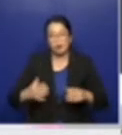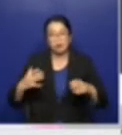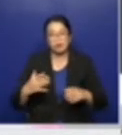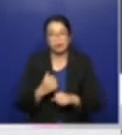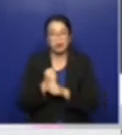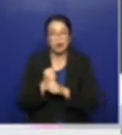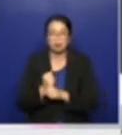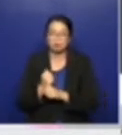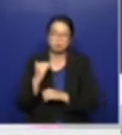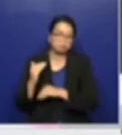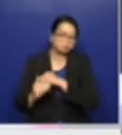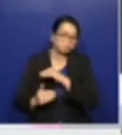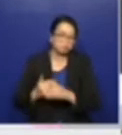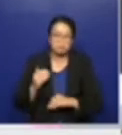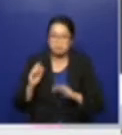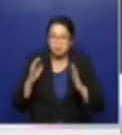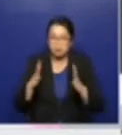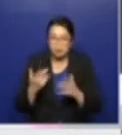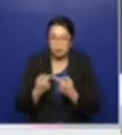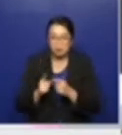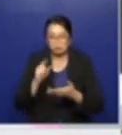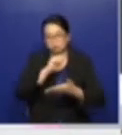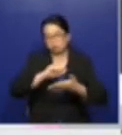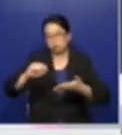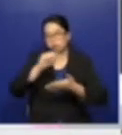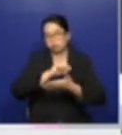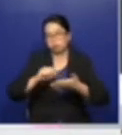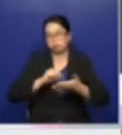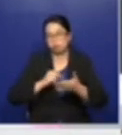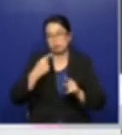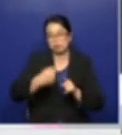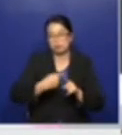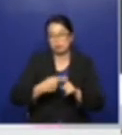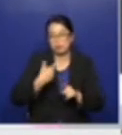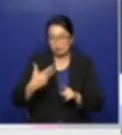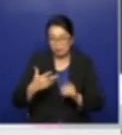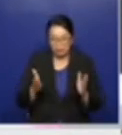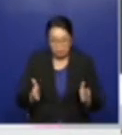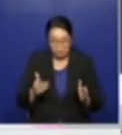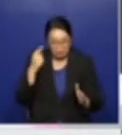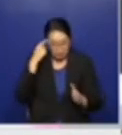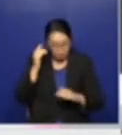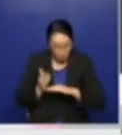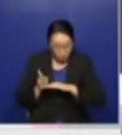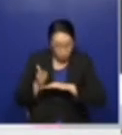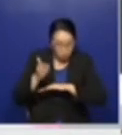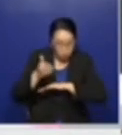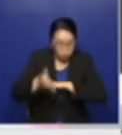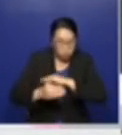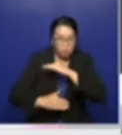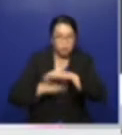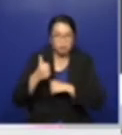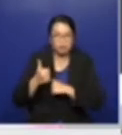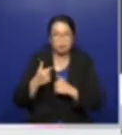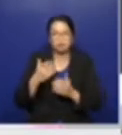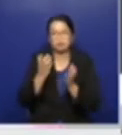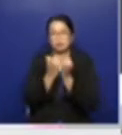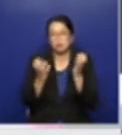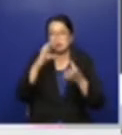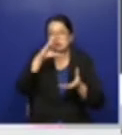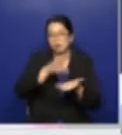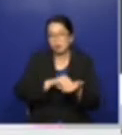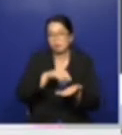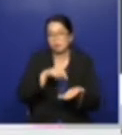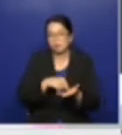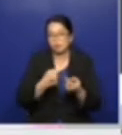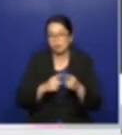บังเอิญว่าตอนเขียนนั้นท่านคิดว่าใน3เดือนนี้จะก้าวหน้าไปมากท่านก็เลยเขียนไว้ในรัฐธรรมนูญแบบนี้พอเวล